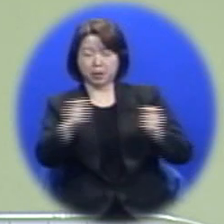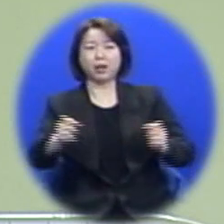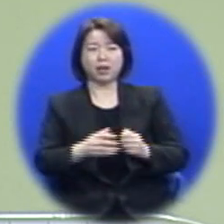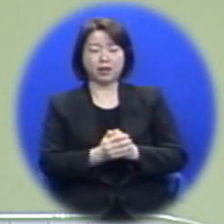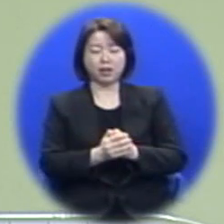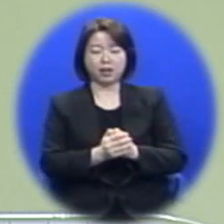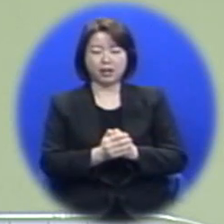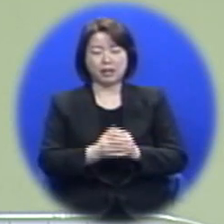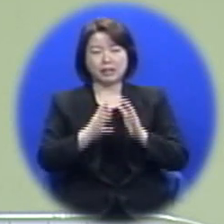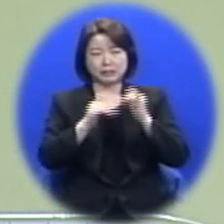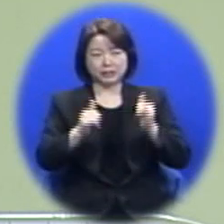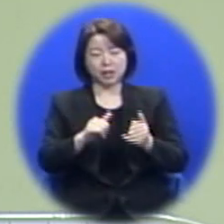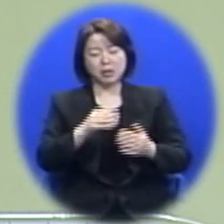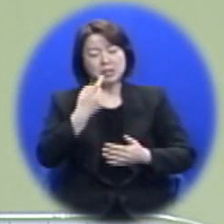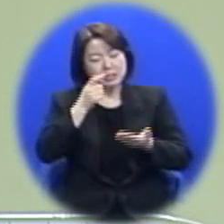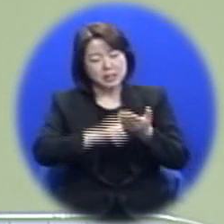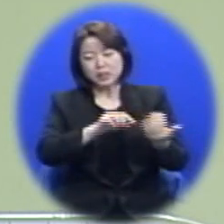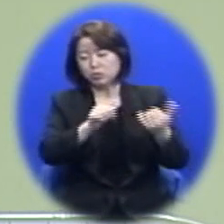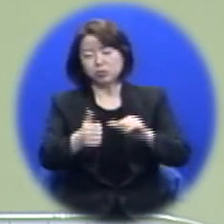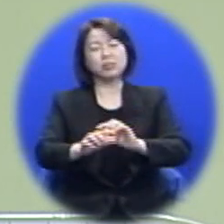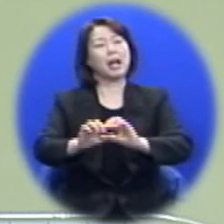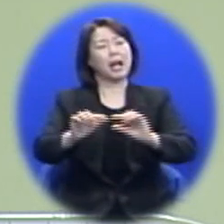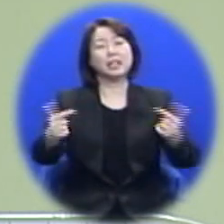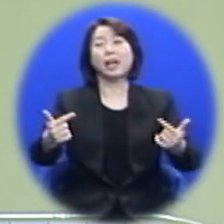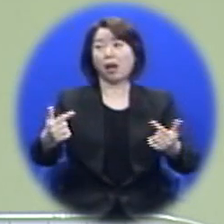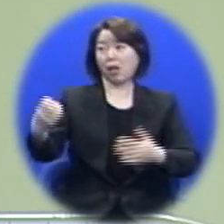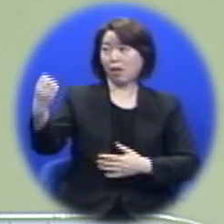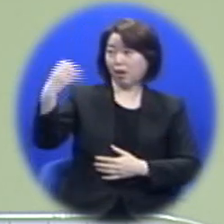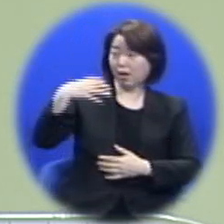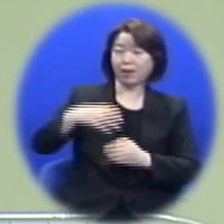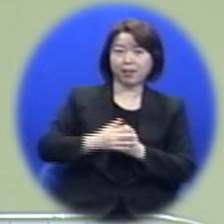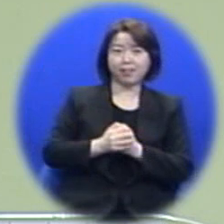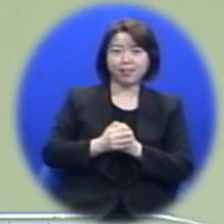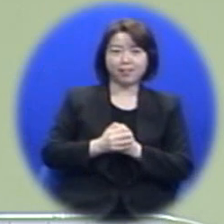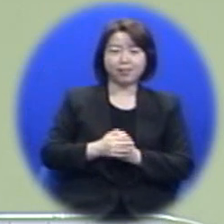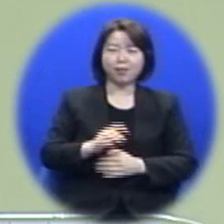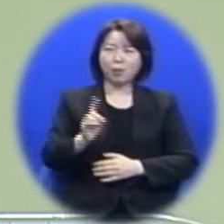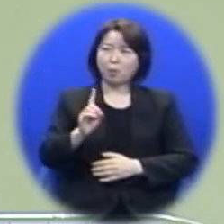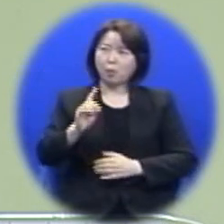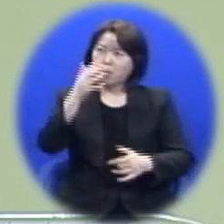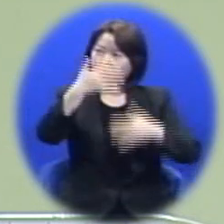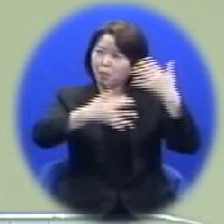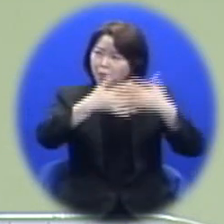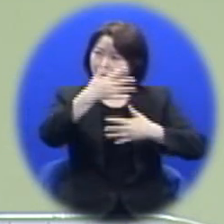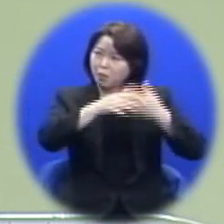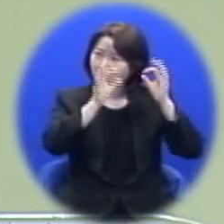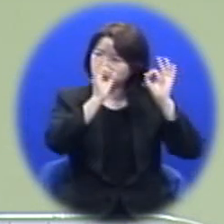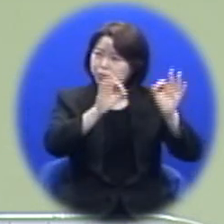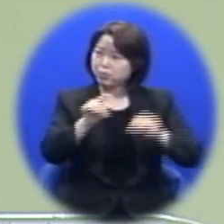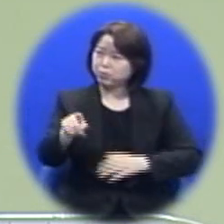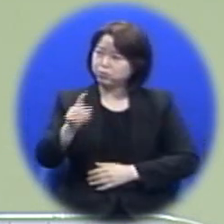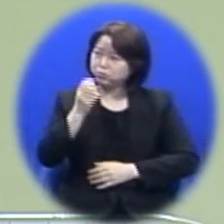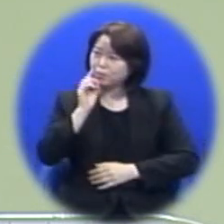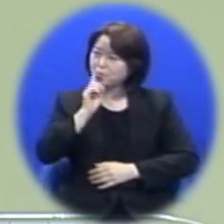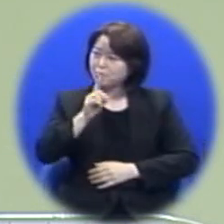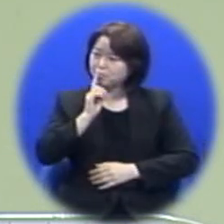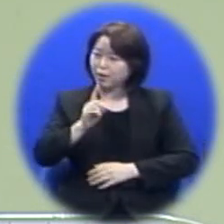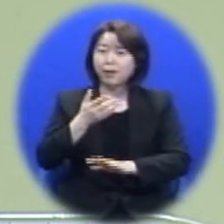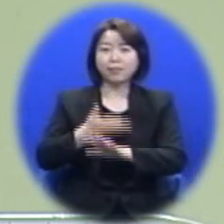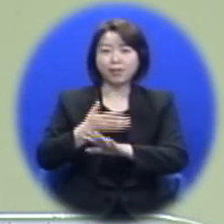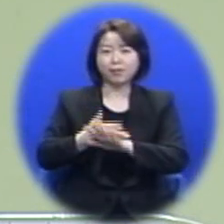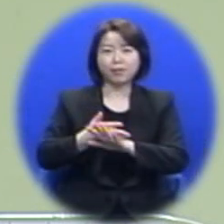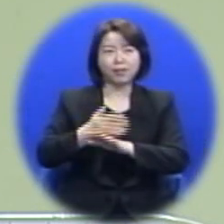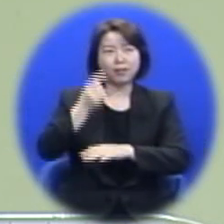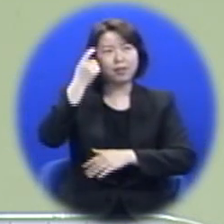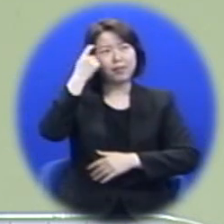죽는게 아기 아 어 그러 드려요 어떻게 그 영화를 보고 이렇게 말을 1 어이가